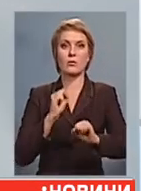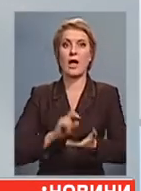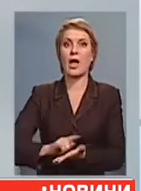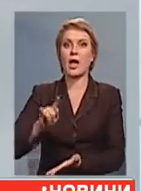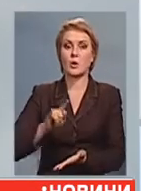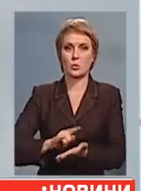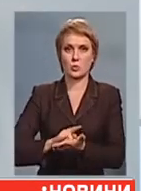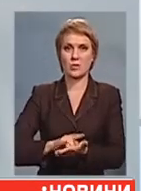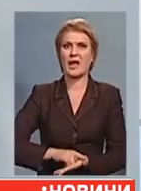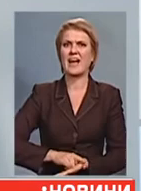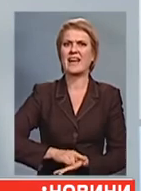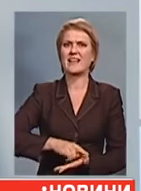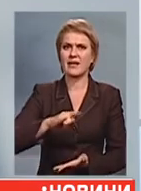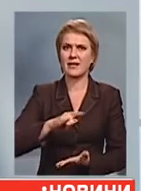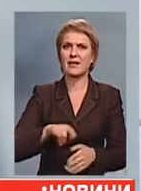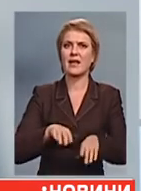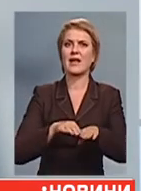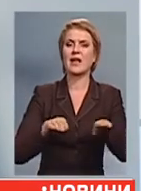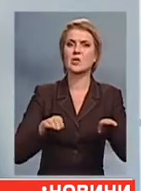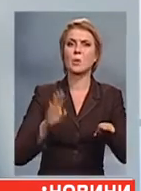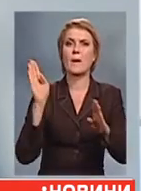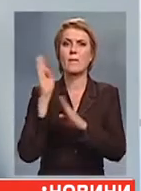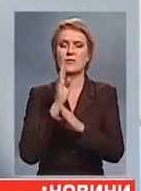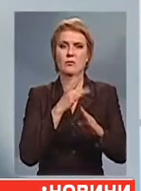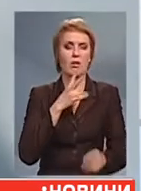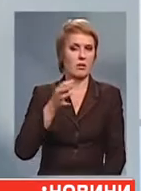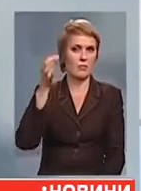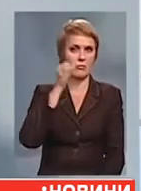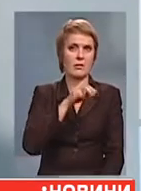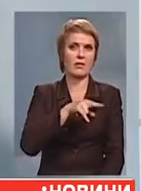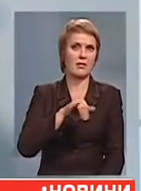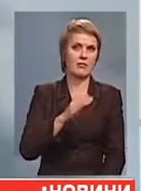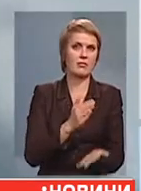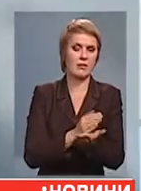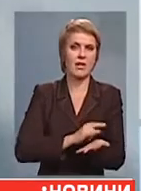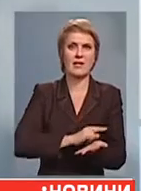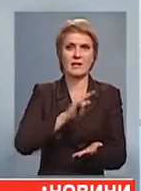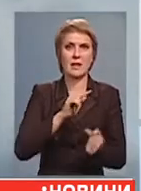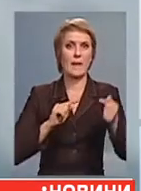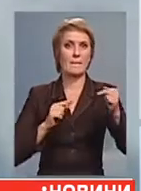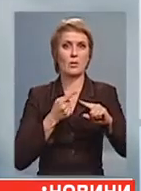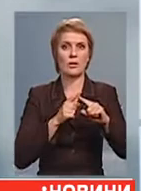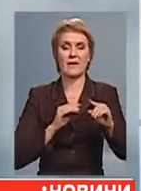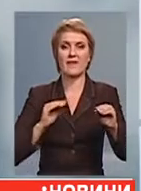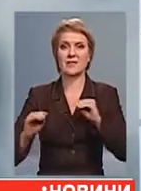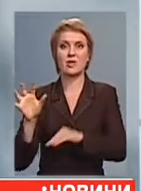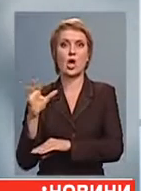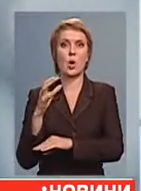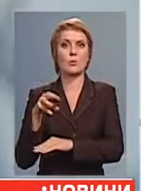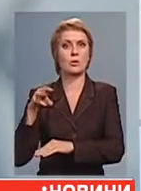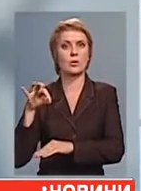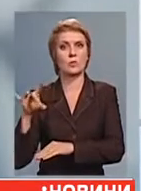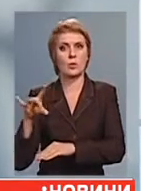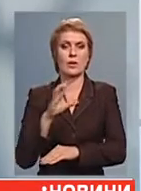класу «Повітря-повітря». Я не пригадую, щоб ІДІЛ використовувала літаки, проти яких виставили комплекси ТОР і